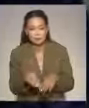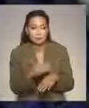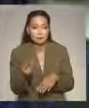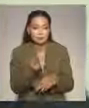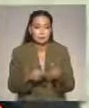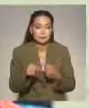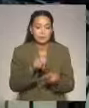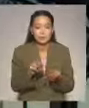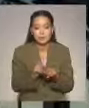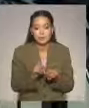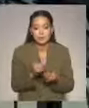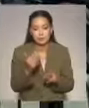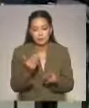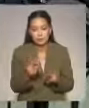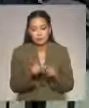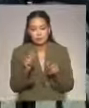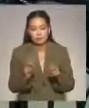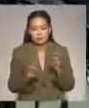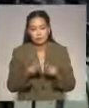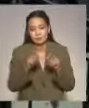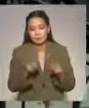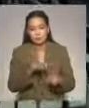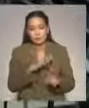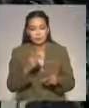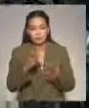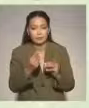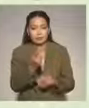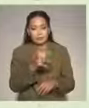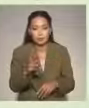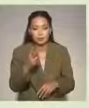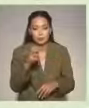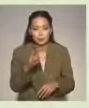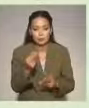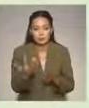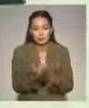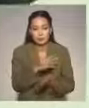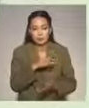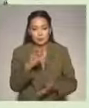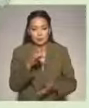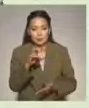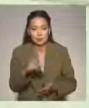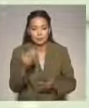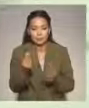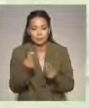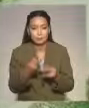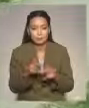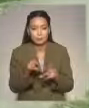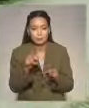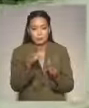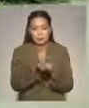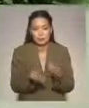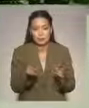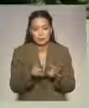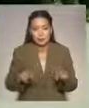бизнес гранттар бойынша бизнес бастау байқауына қатысқан. Нәтижесінде 1 миллион 200 мың теңге ұтып алды. Барлық қаражат осы кәсіпке салынды. Енді